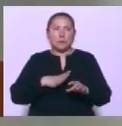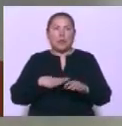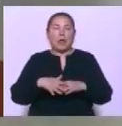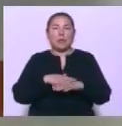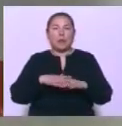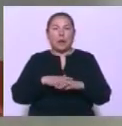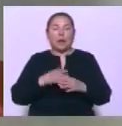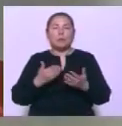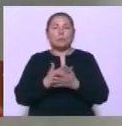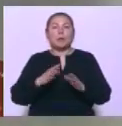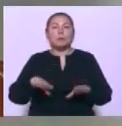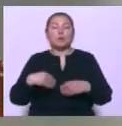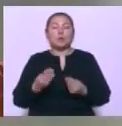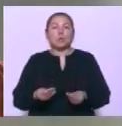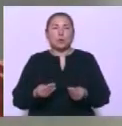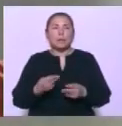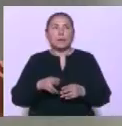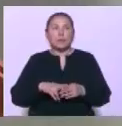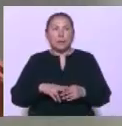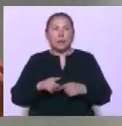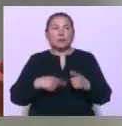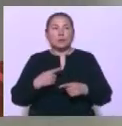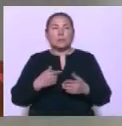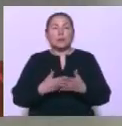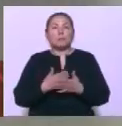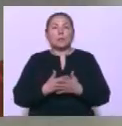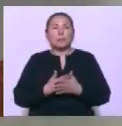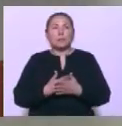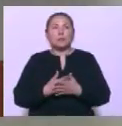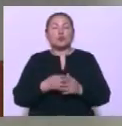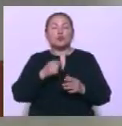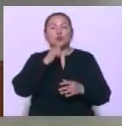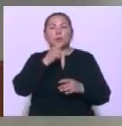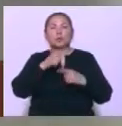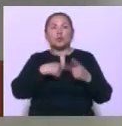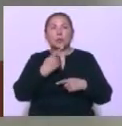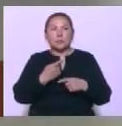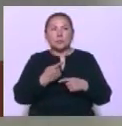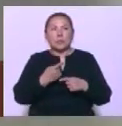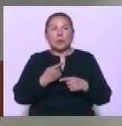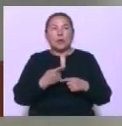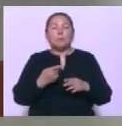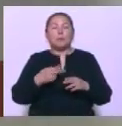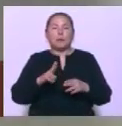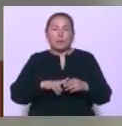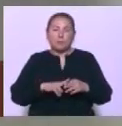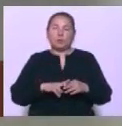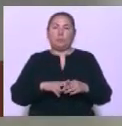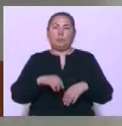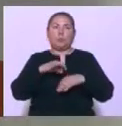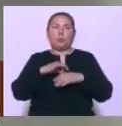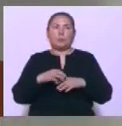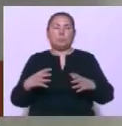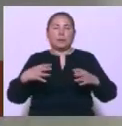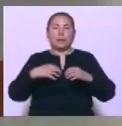халыққа, елге ақпарат беру. Ол ақпаратты кім арқылы береміз? Ол ақпаратты әрине журналистер арқылы. Сондықтан түркі тілдес журналистер одағымен